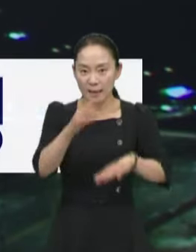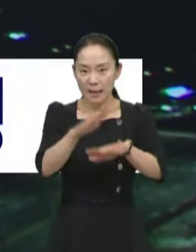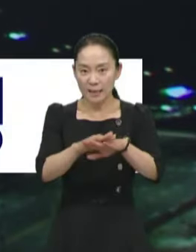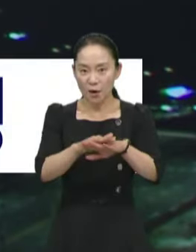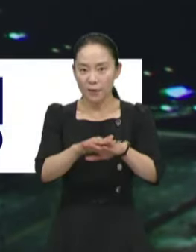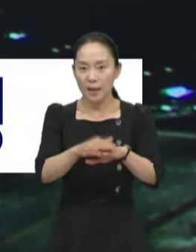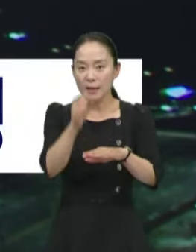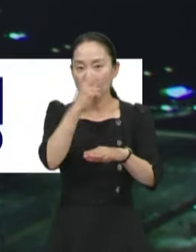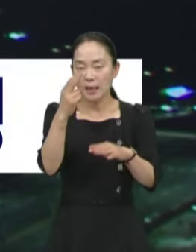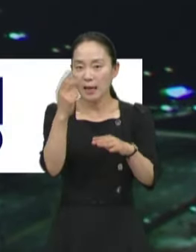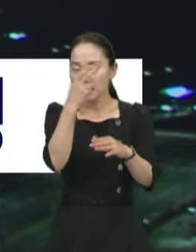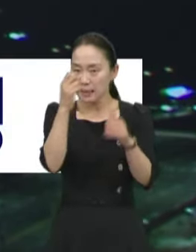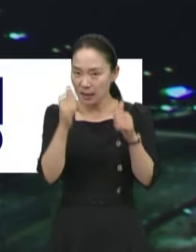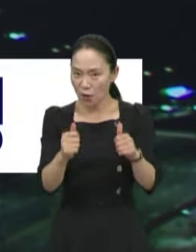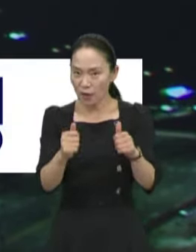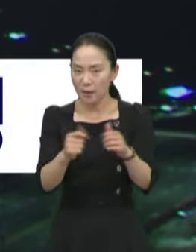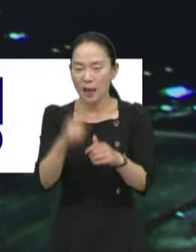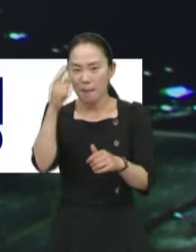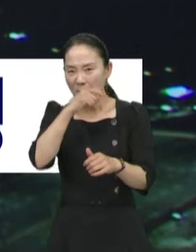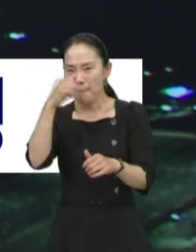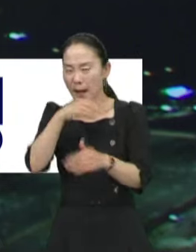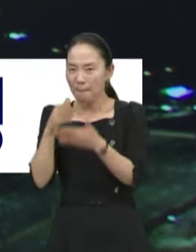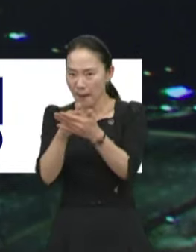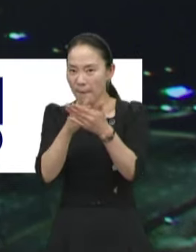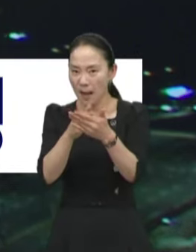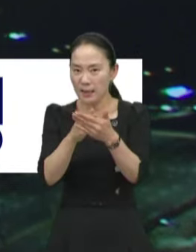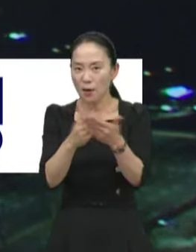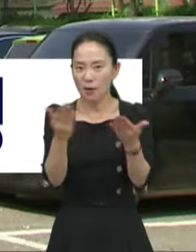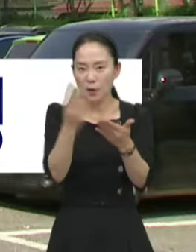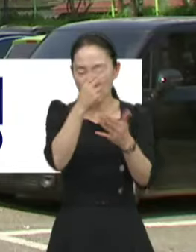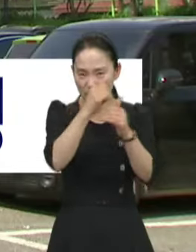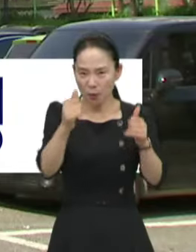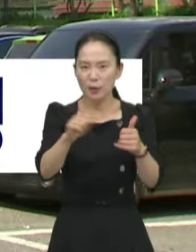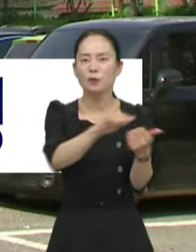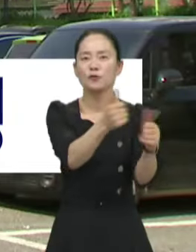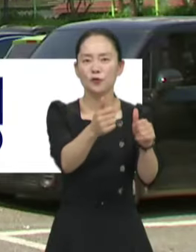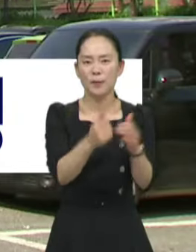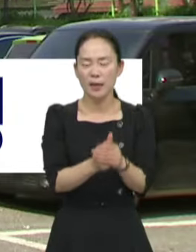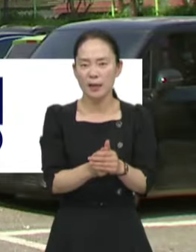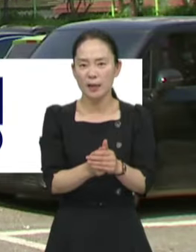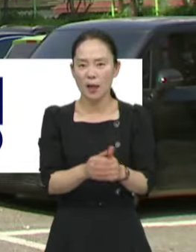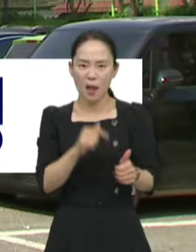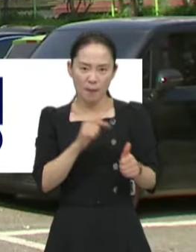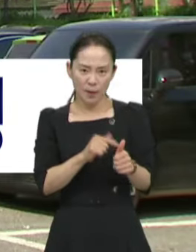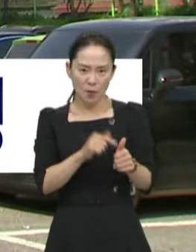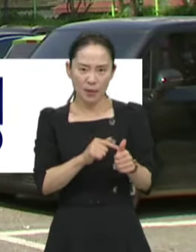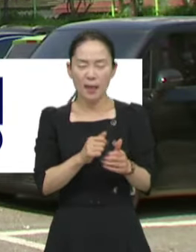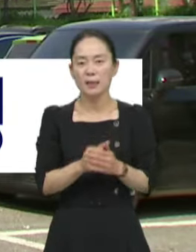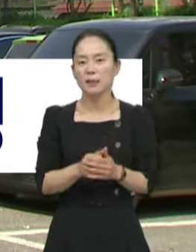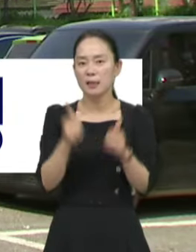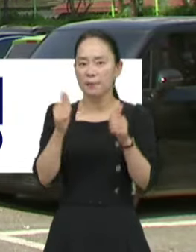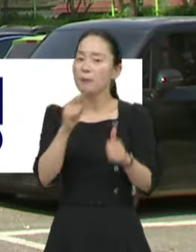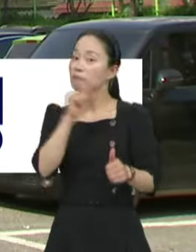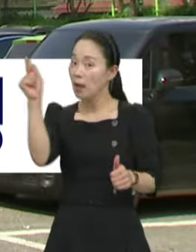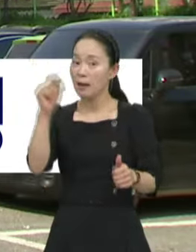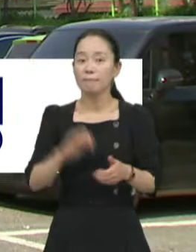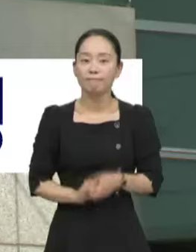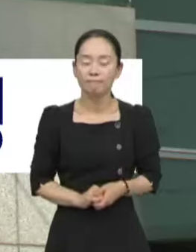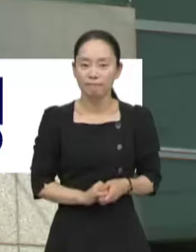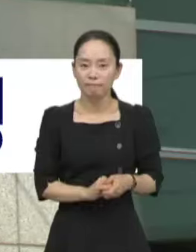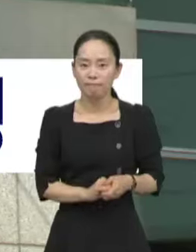대전지검 서산지청은 악성 민원을 반복해서 제기해 근로감독관을 죽음으로 몰고 간 민원인 A씨를 재판에